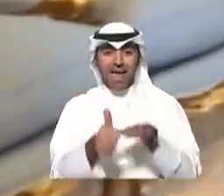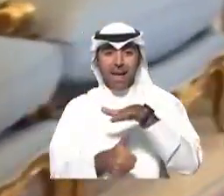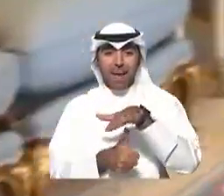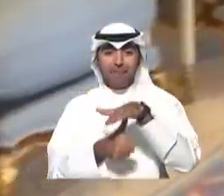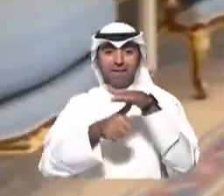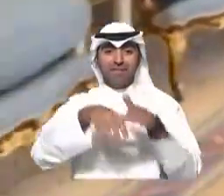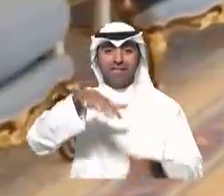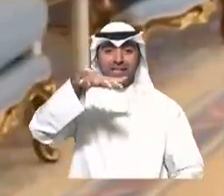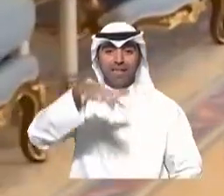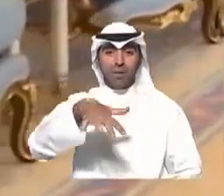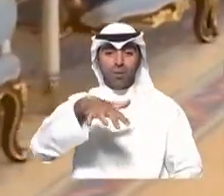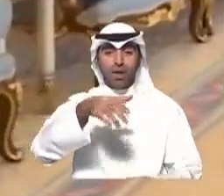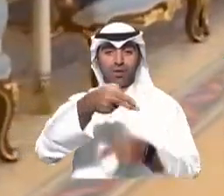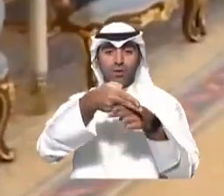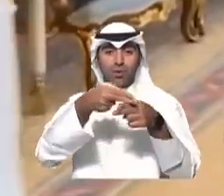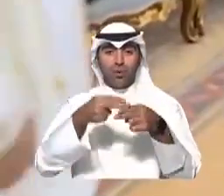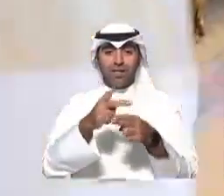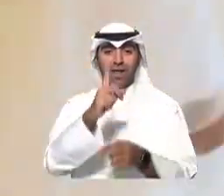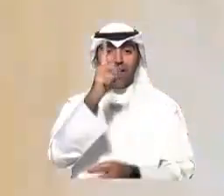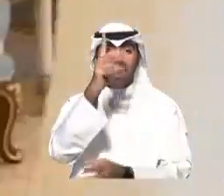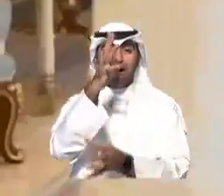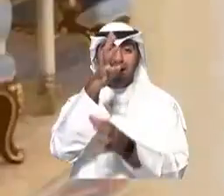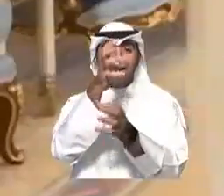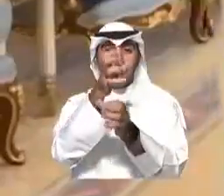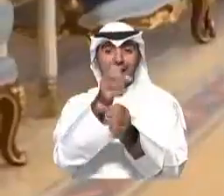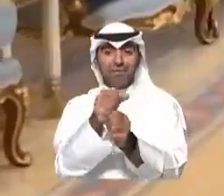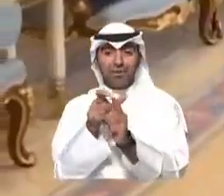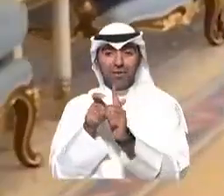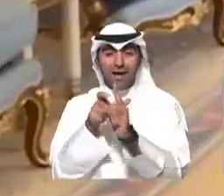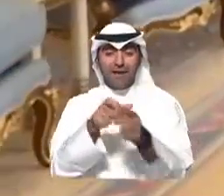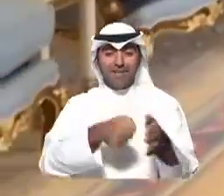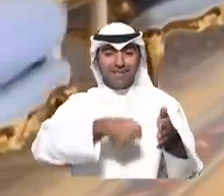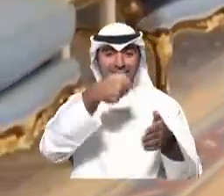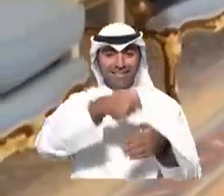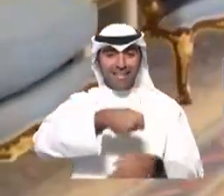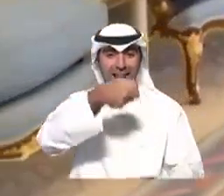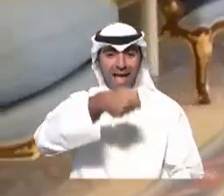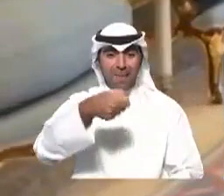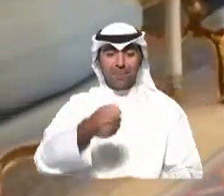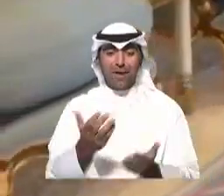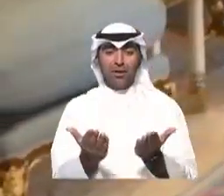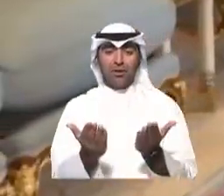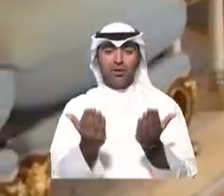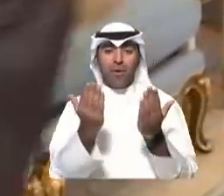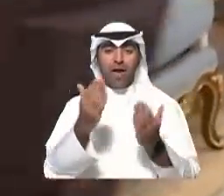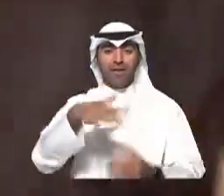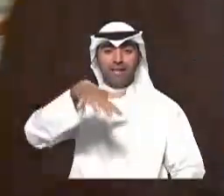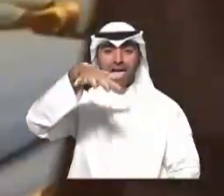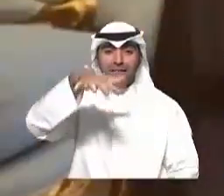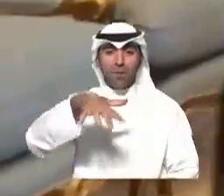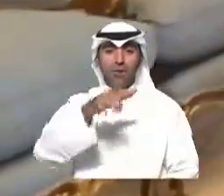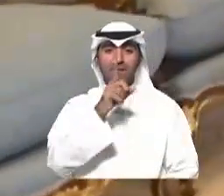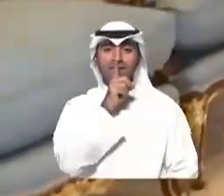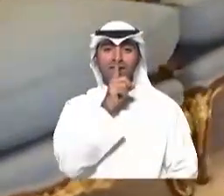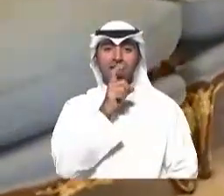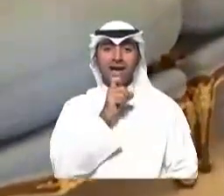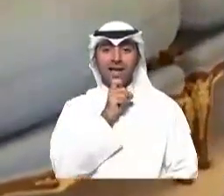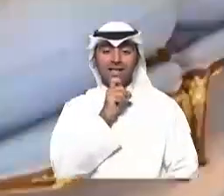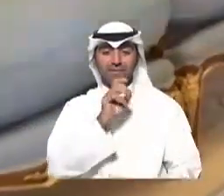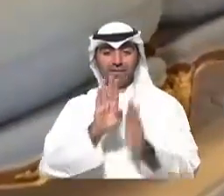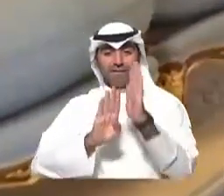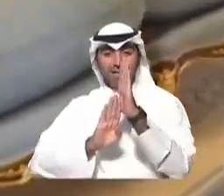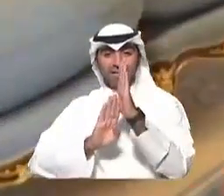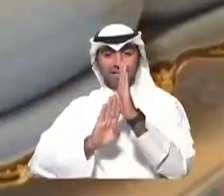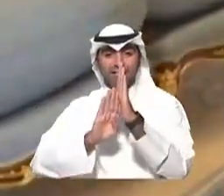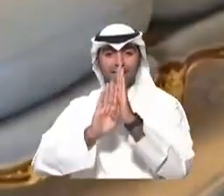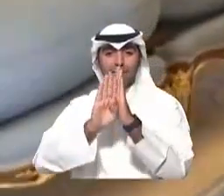الشيخ تميم بن حمد الثاني وتمنياته لدولة قطر الشقيقة بدوام التقدم والازدهار. فيما حمل سمو أمير